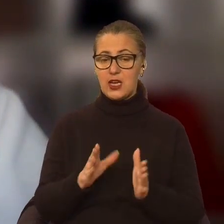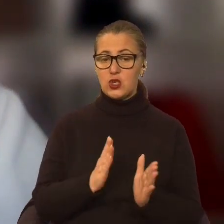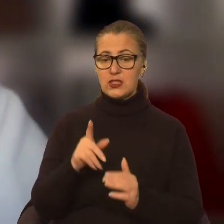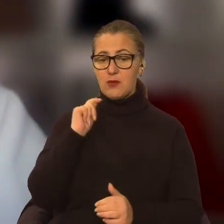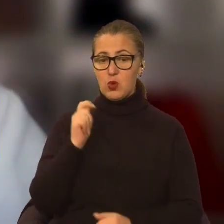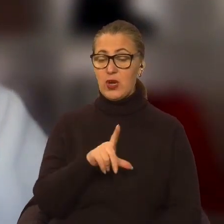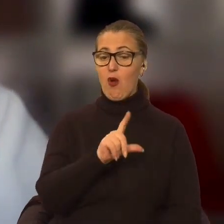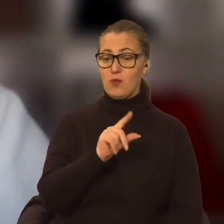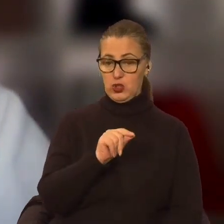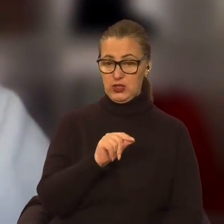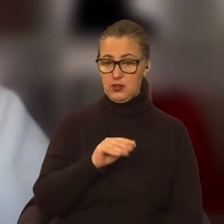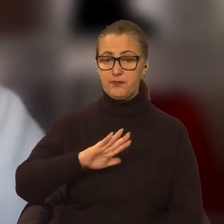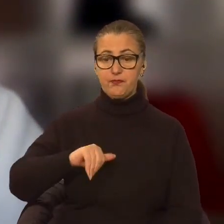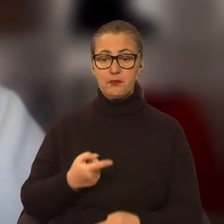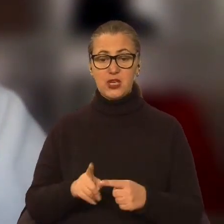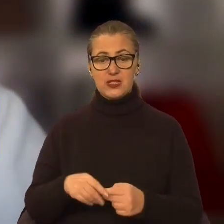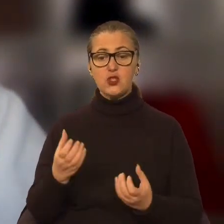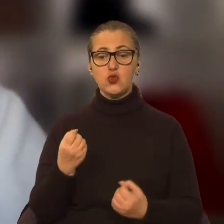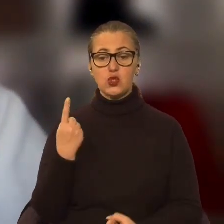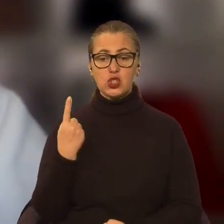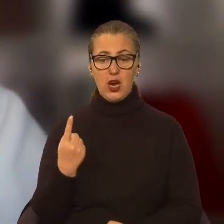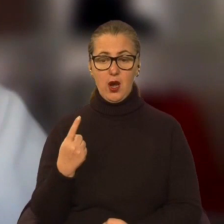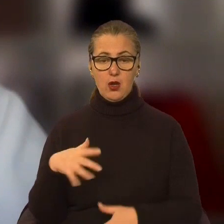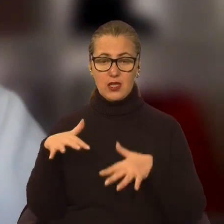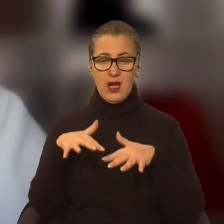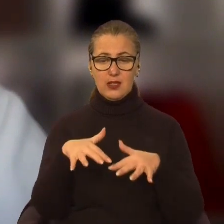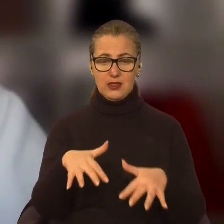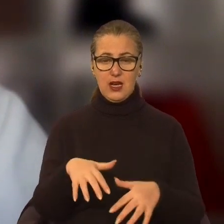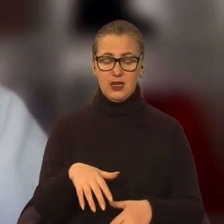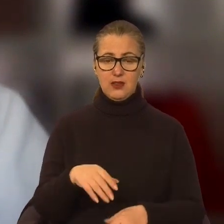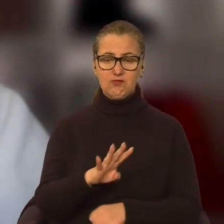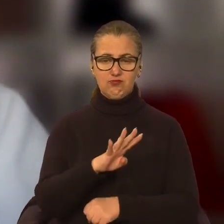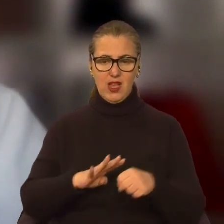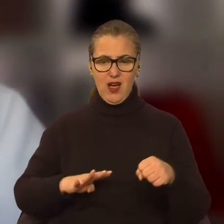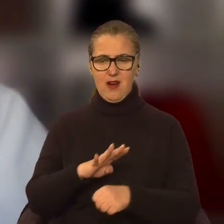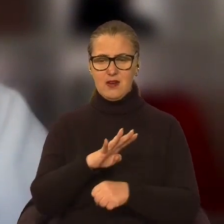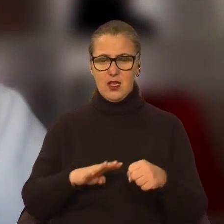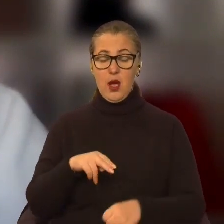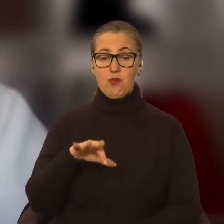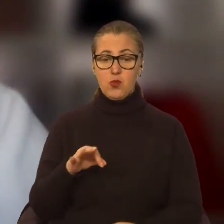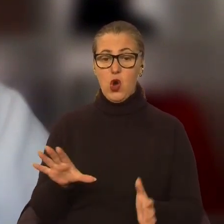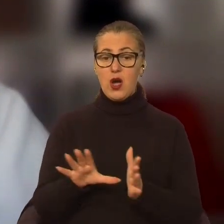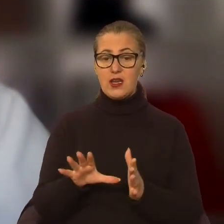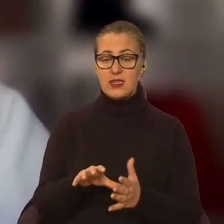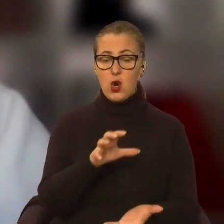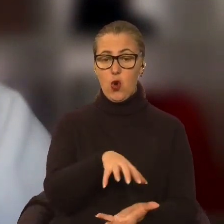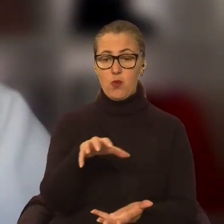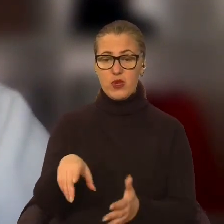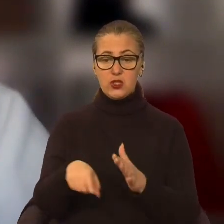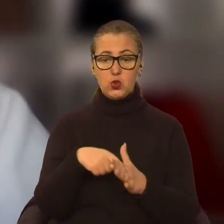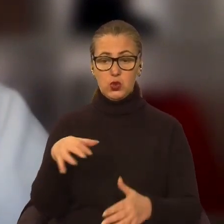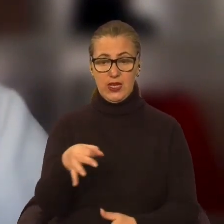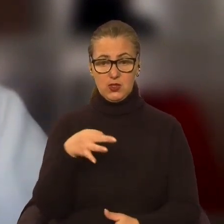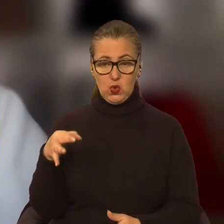після цього ще одна Атака вже засобами артилерії по енергооб'єктах Донецької області